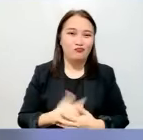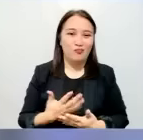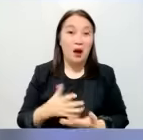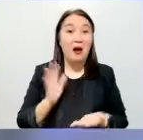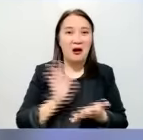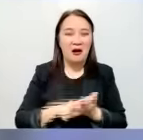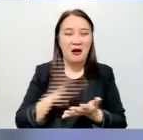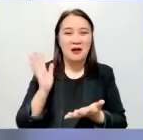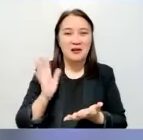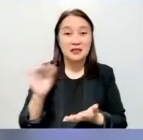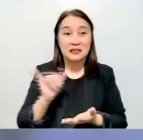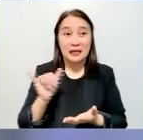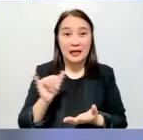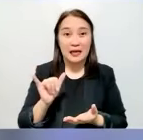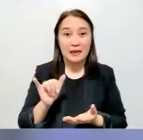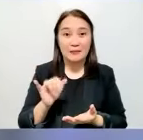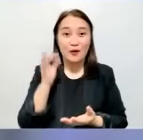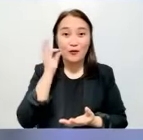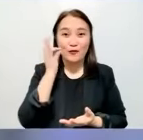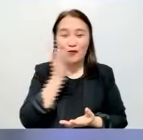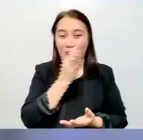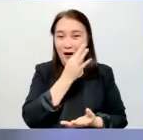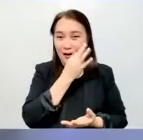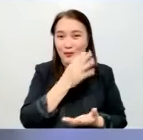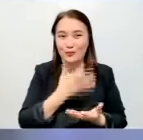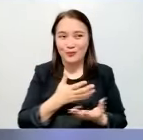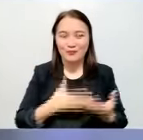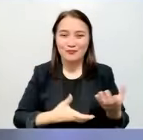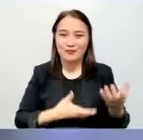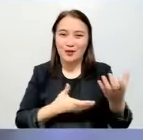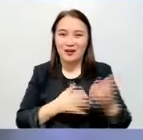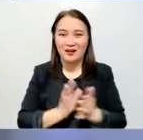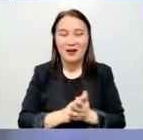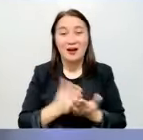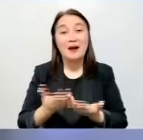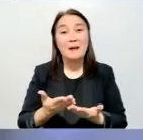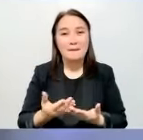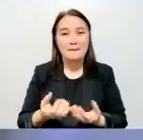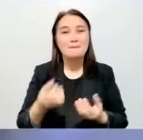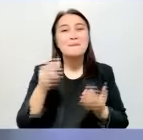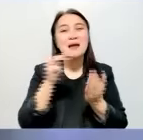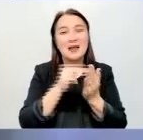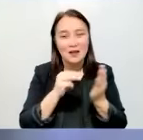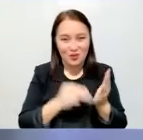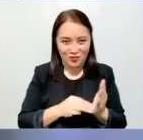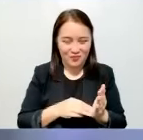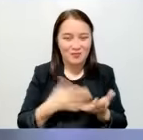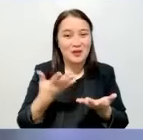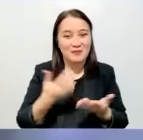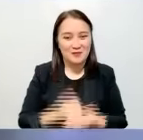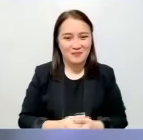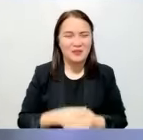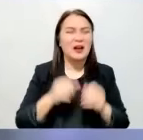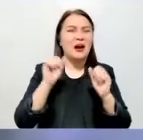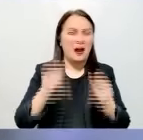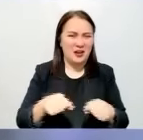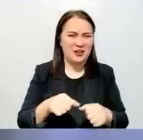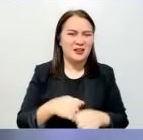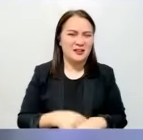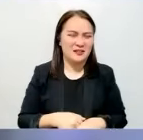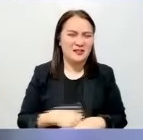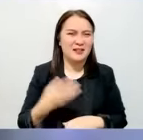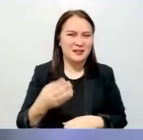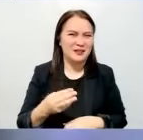bouquet, matching yun. Mahal siguro, no? Sigurado. Millions yun, for sure. Kaya-kaya tapatan niya ni Tito Mikey. Ay,